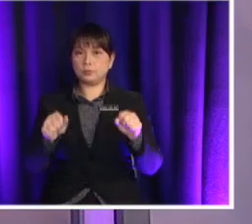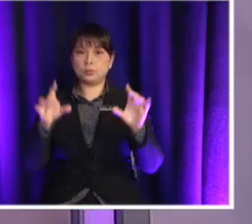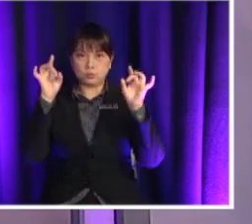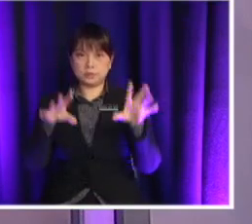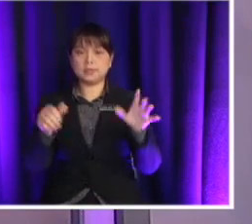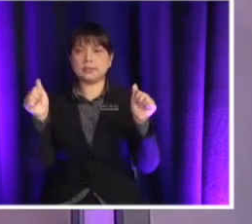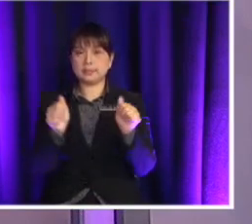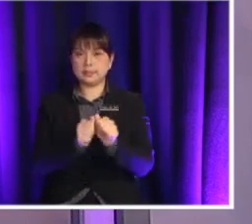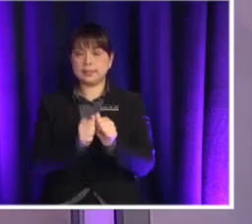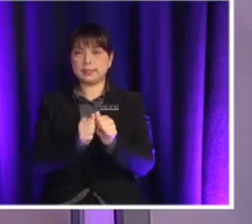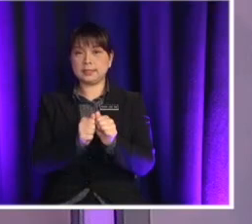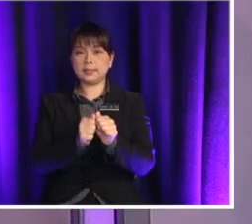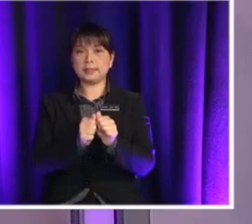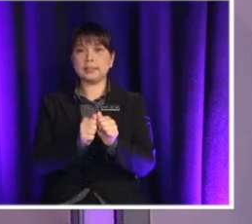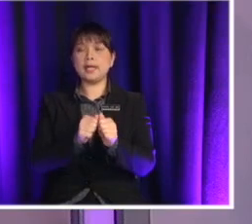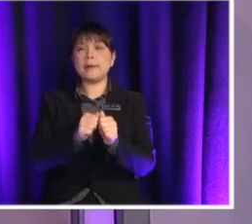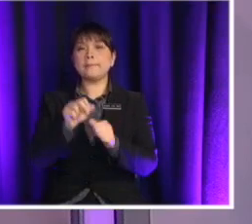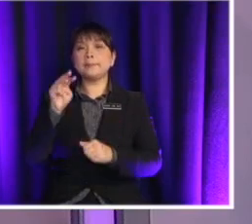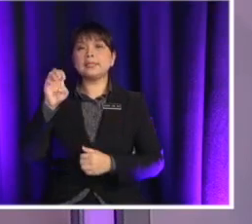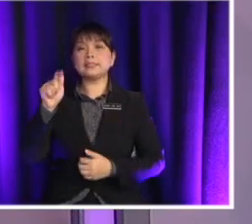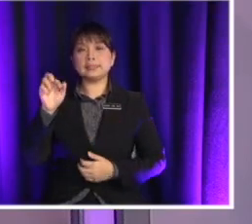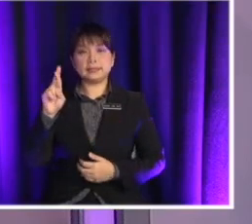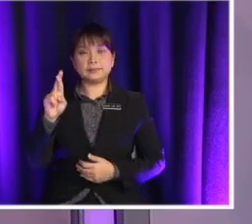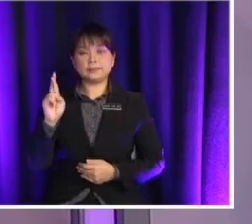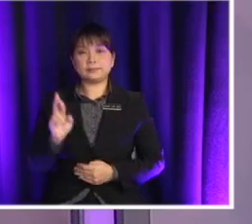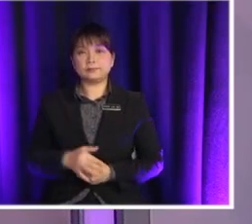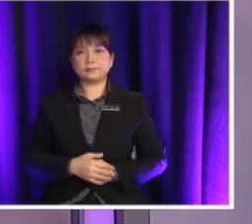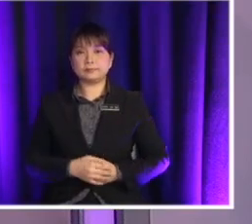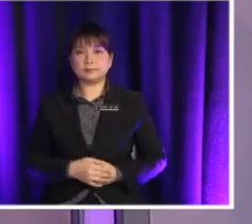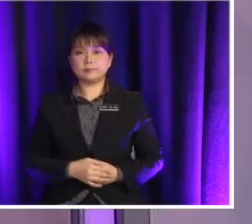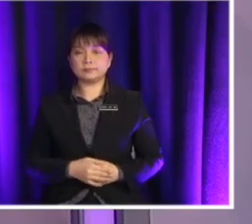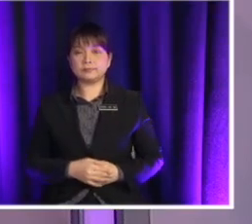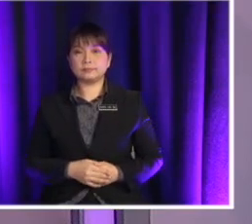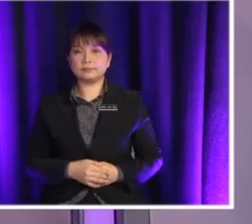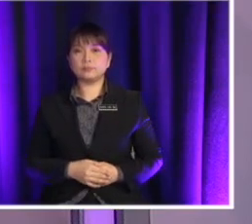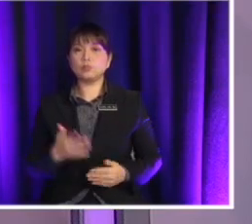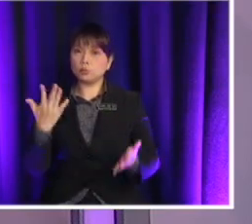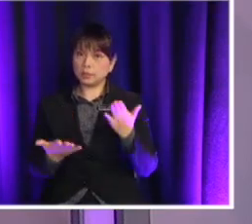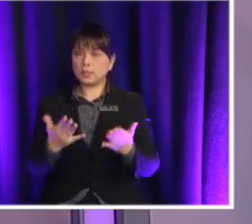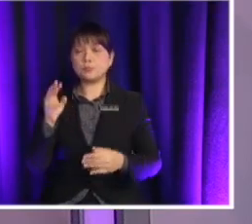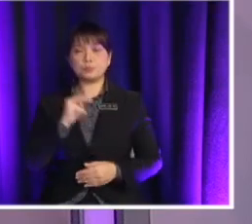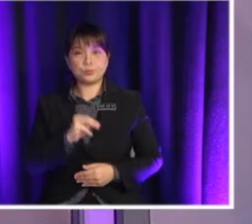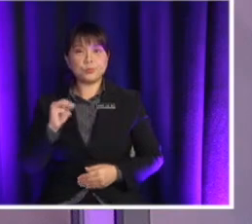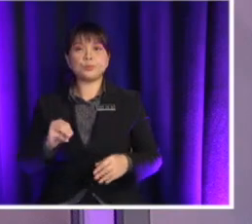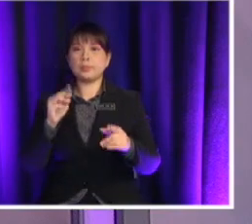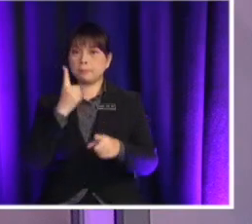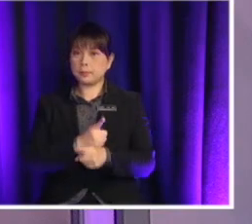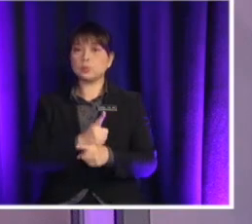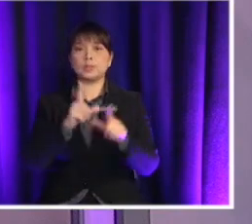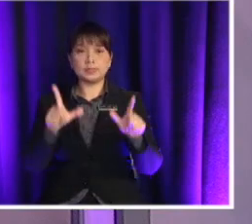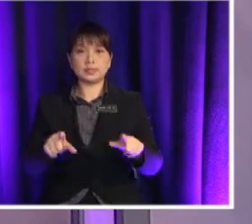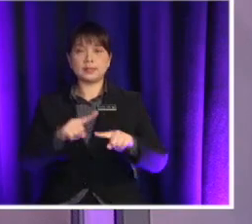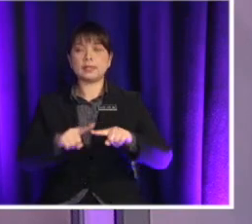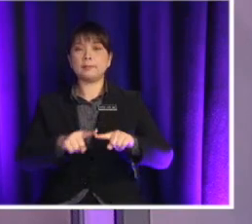ohm tadi. So di sini kalau mungkin murid ni dia betul letak, tetapi dia salah